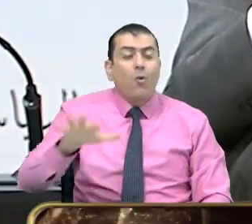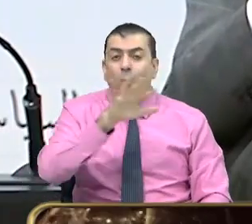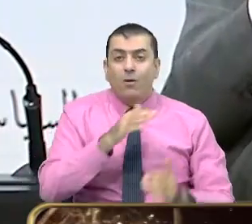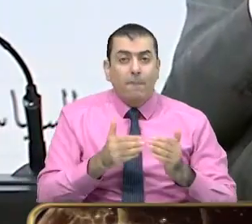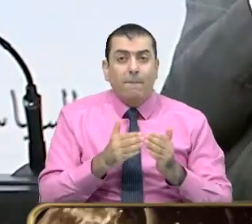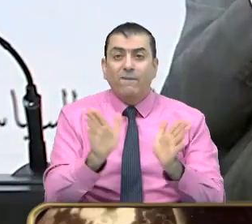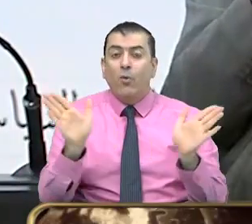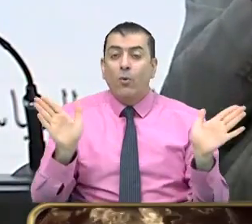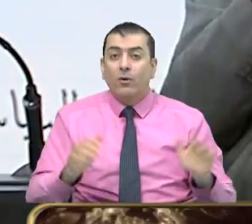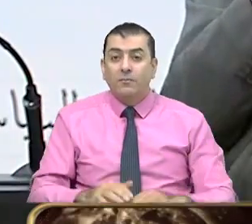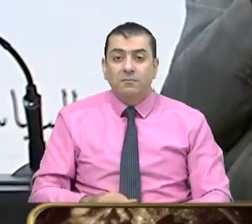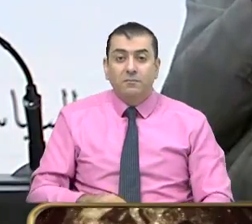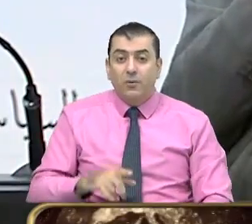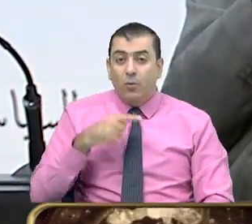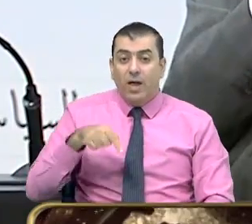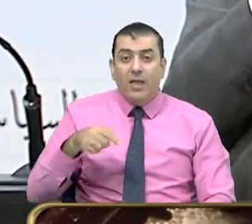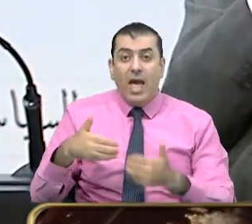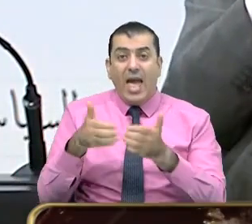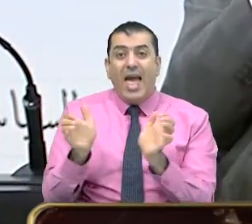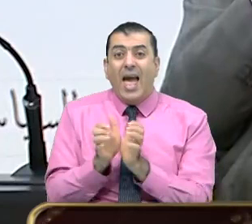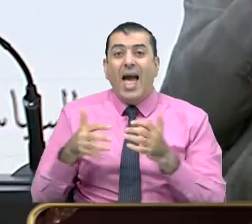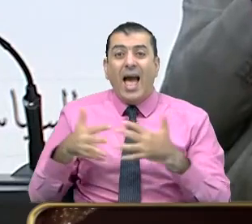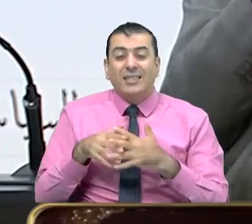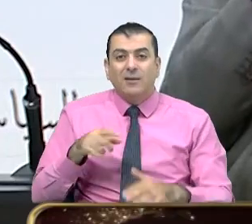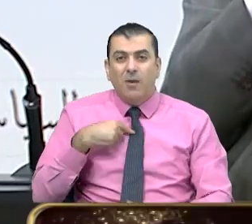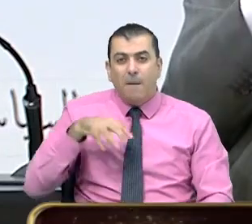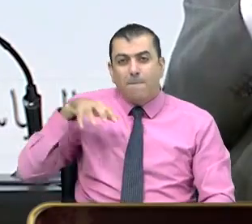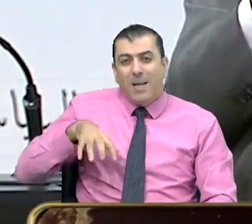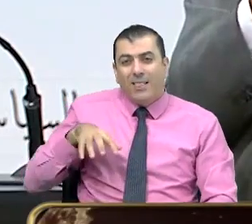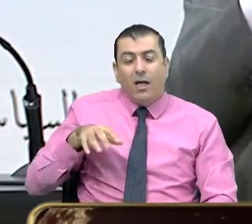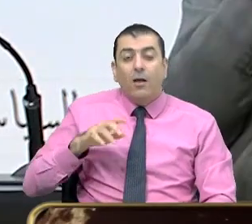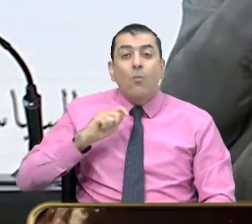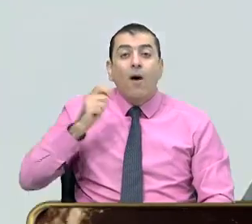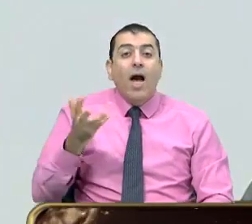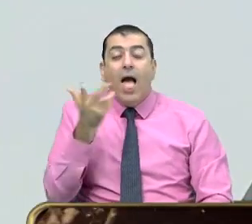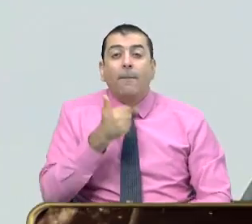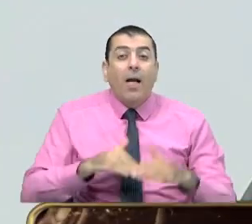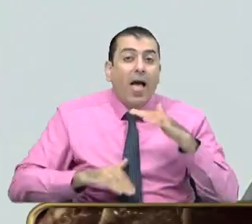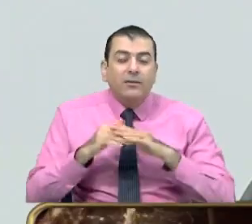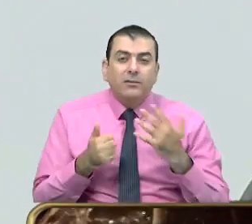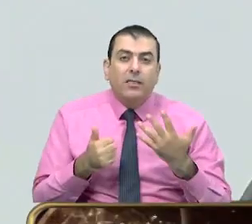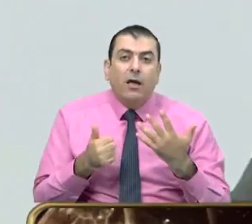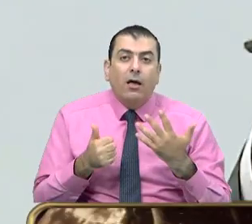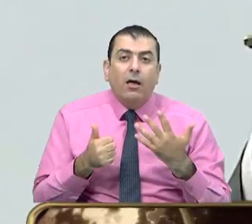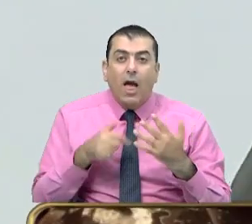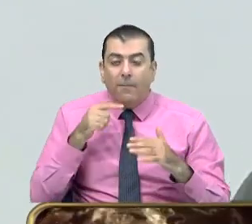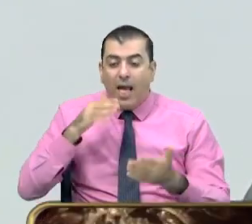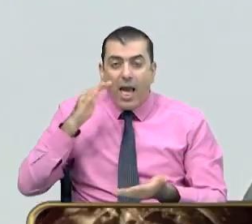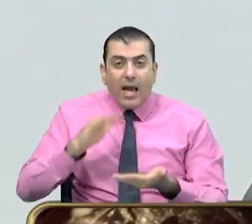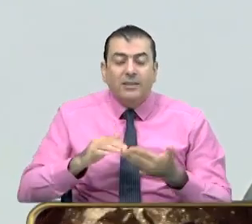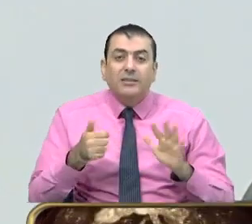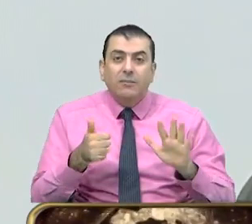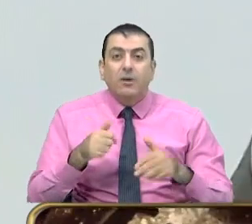ان وجوب ان تكون هذه الاحزاب ممثله من ست محافظات على الاقل ممثله من 300 عضو مؤسس